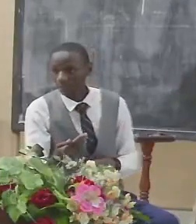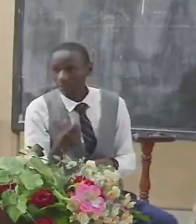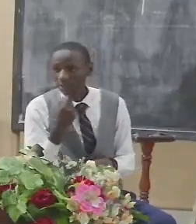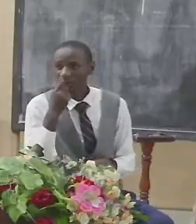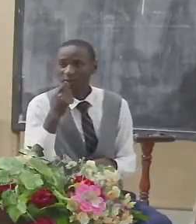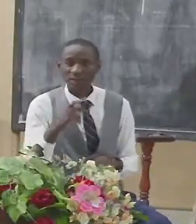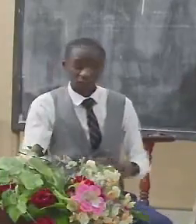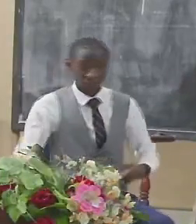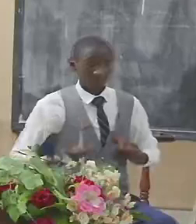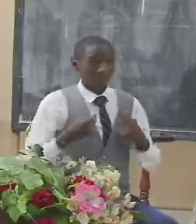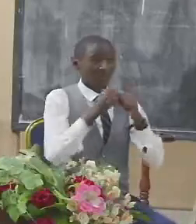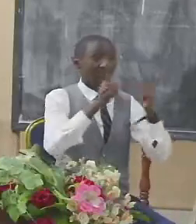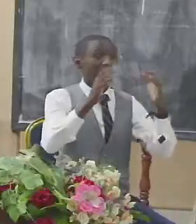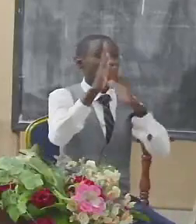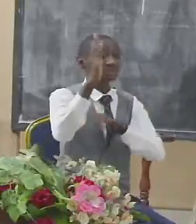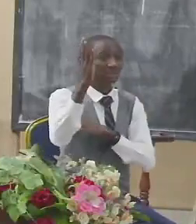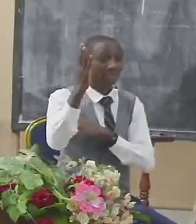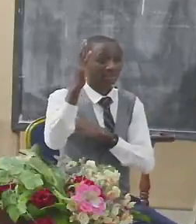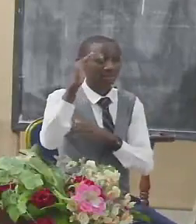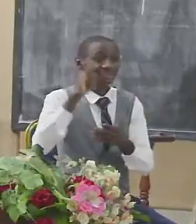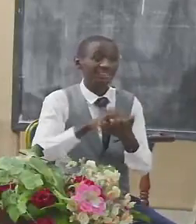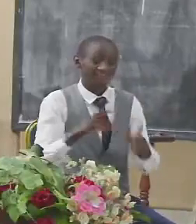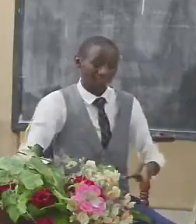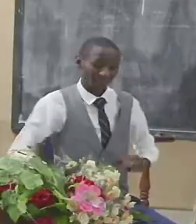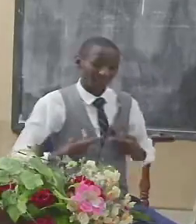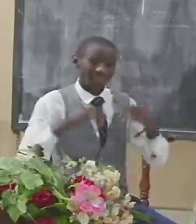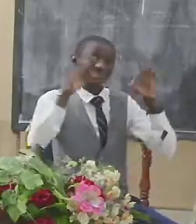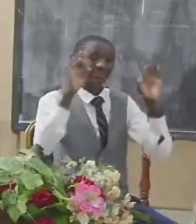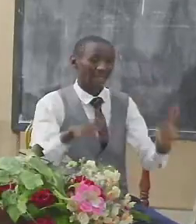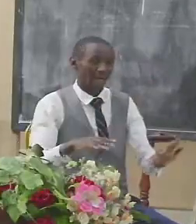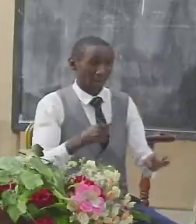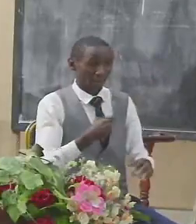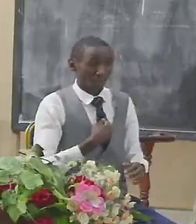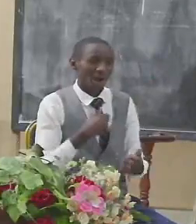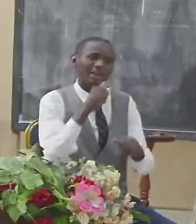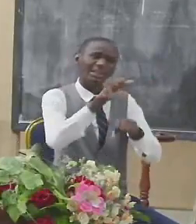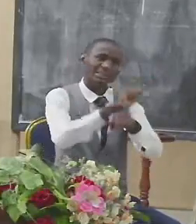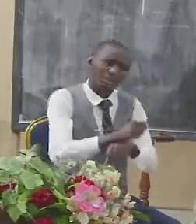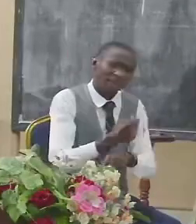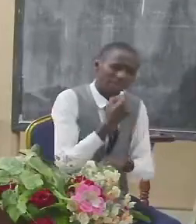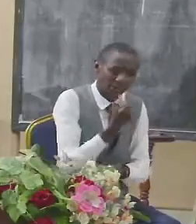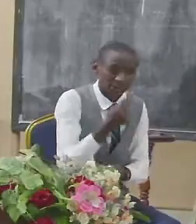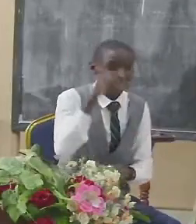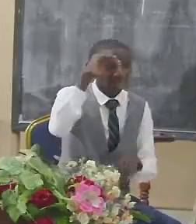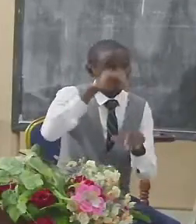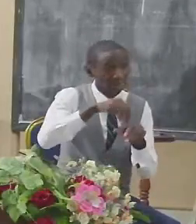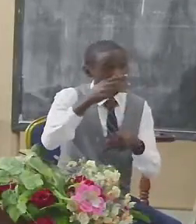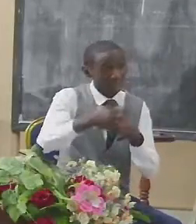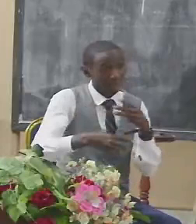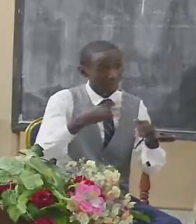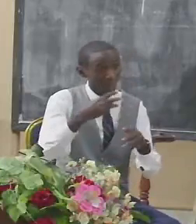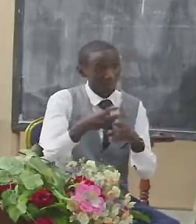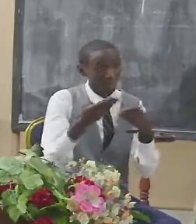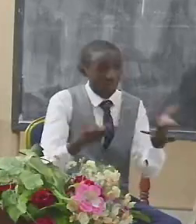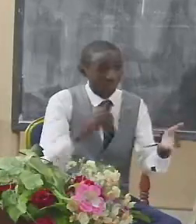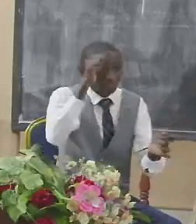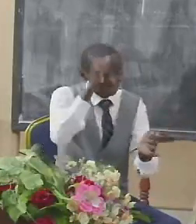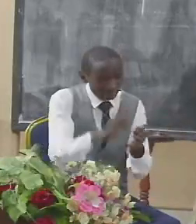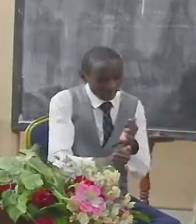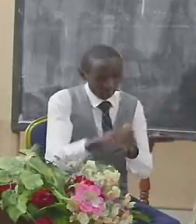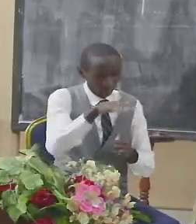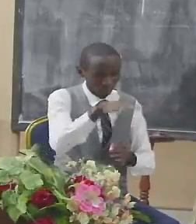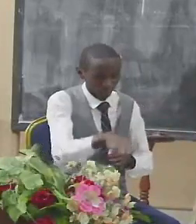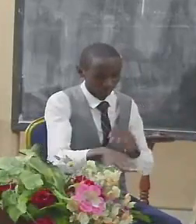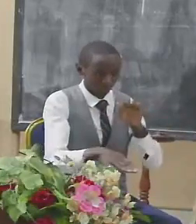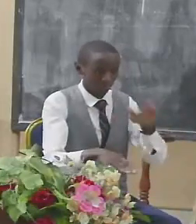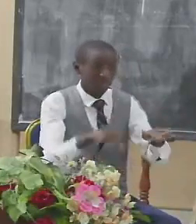Kuishi bila Mungu ndugu ni maisha ya hatari ndugu. Mimi nasema mara mingi. Mwa hii dunia kila